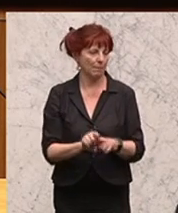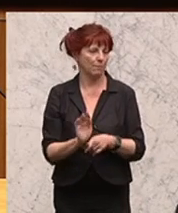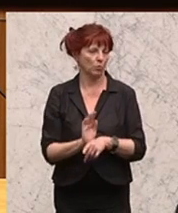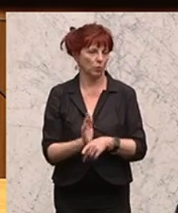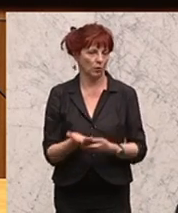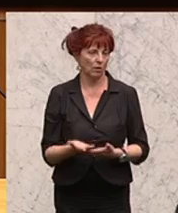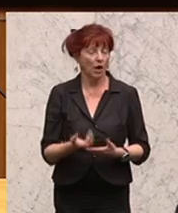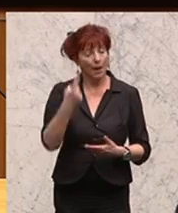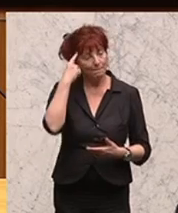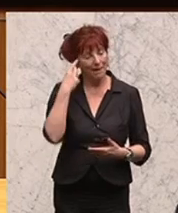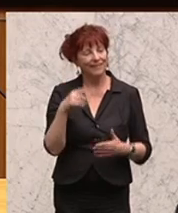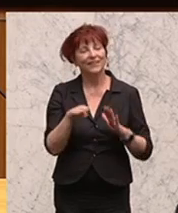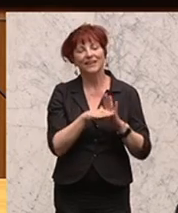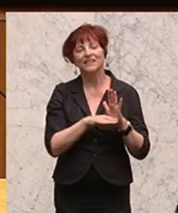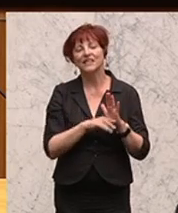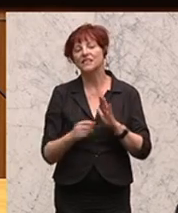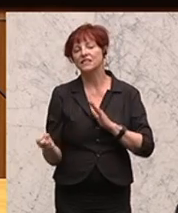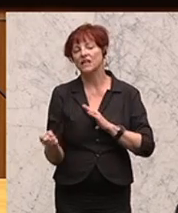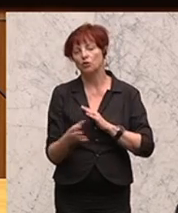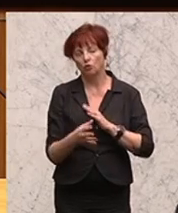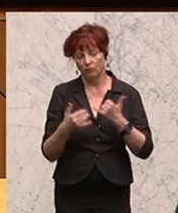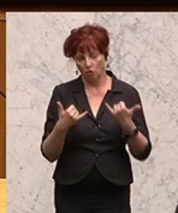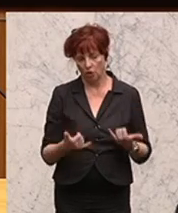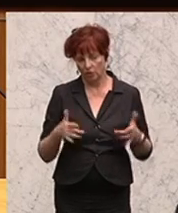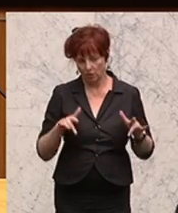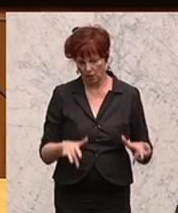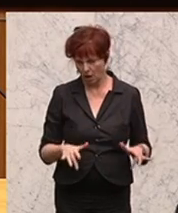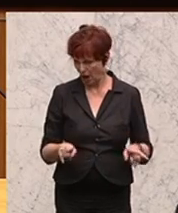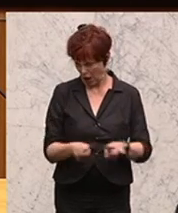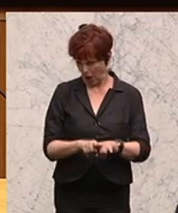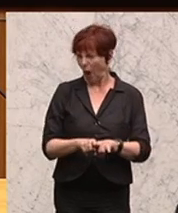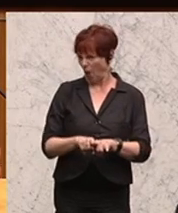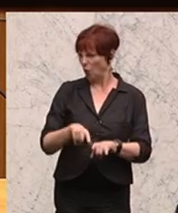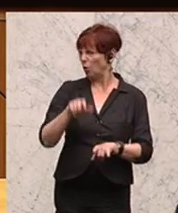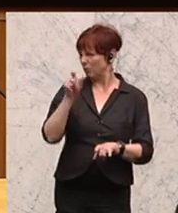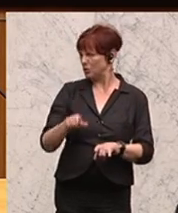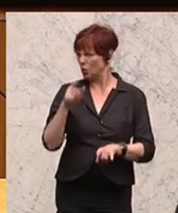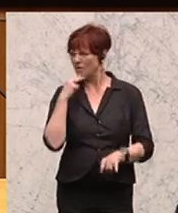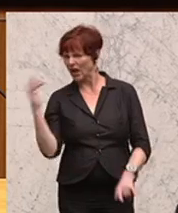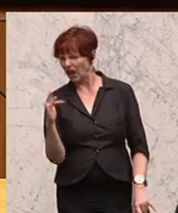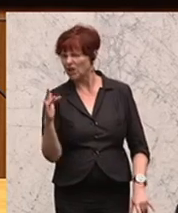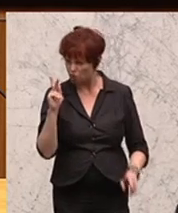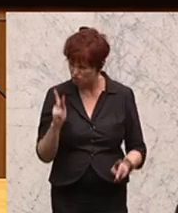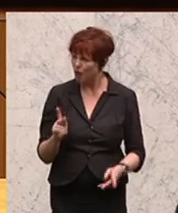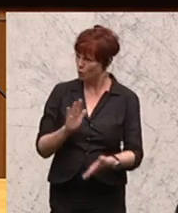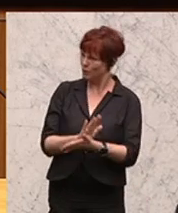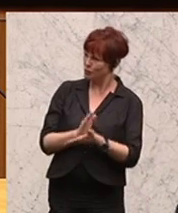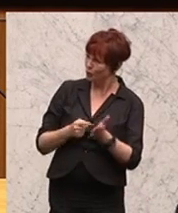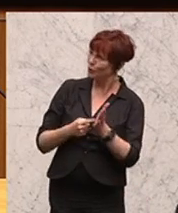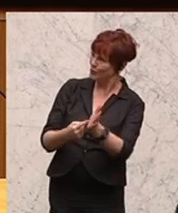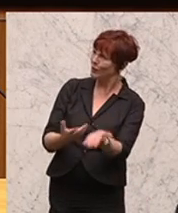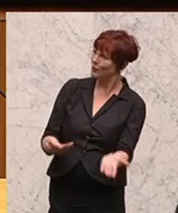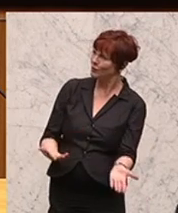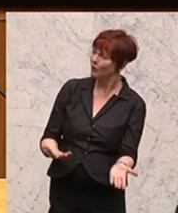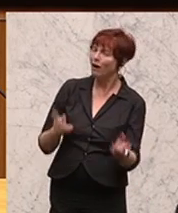der Gesetzesentwurf, der uns heute vorliegt, dürfte auch die letzten Skeptiker überzeugen. Man kann letztendlich nur mehr wider